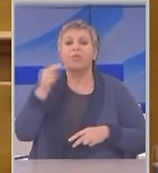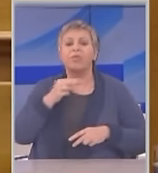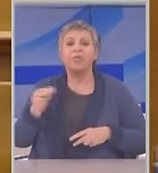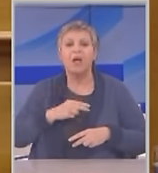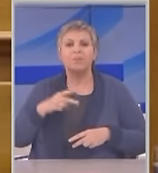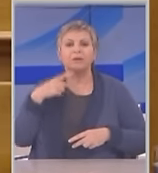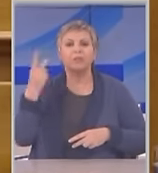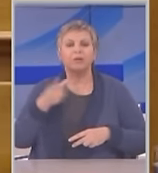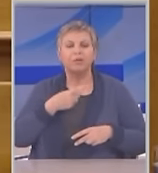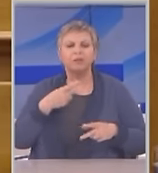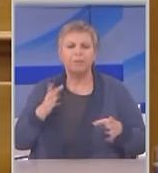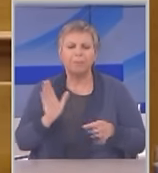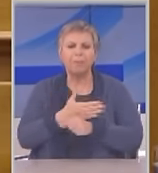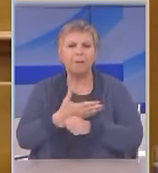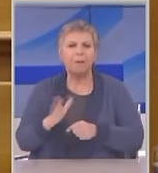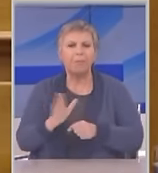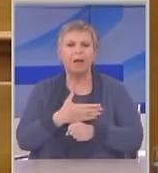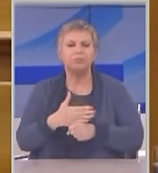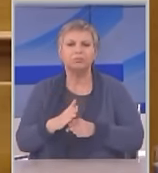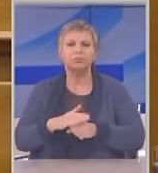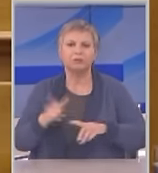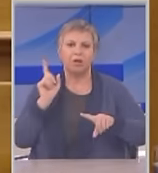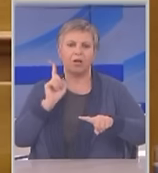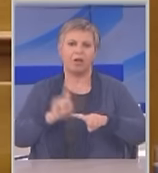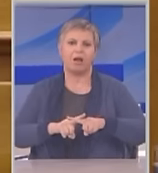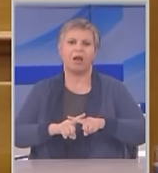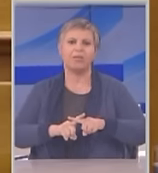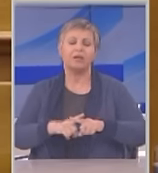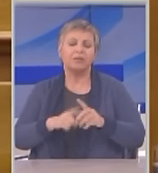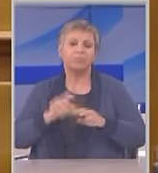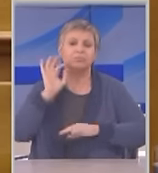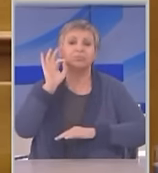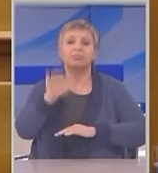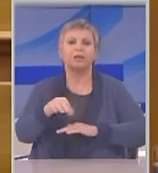πλούτου και κατ' επέκταση της χρεοκοπίας της χώρας